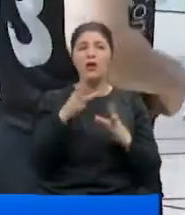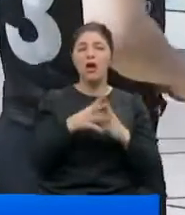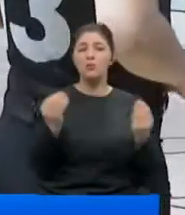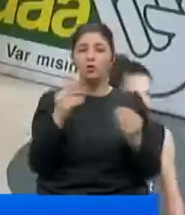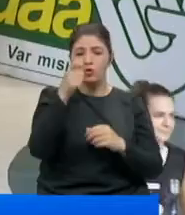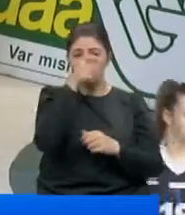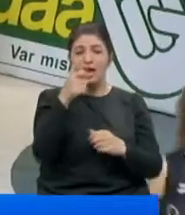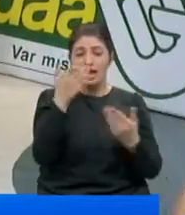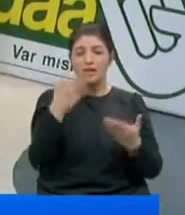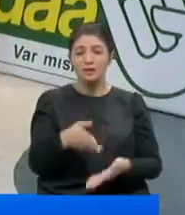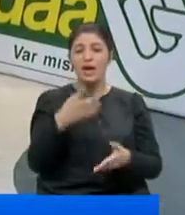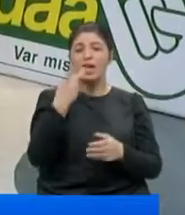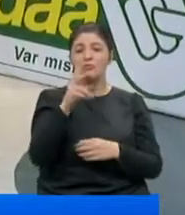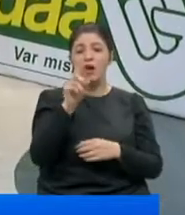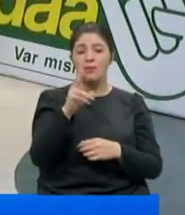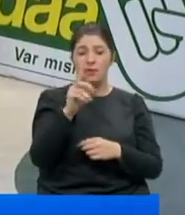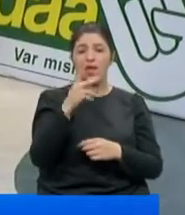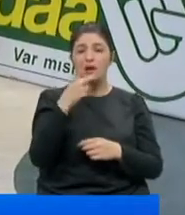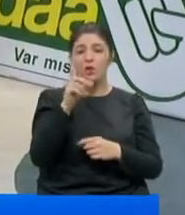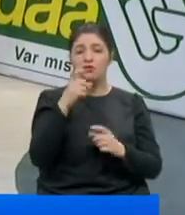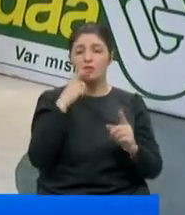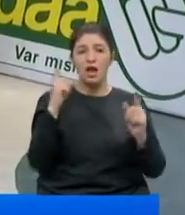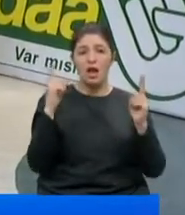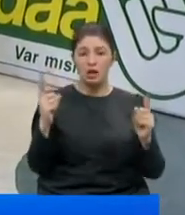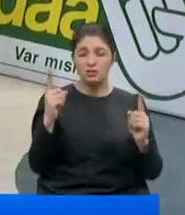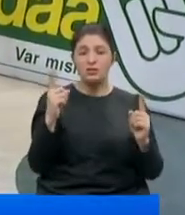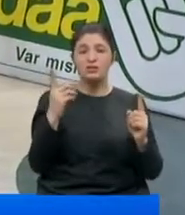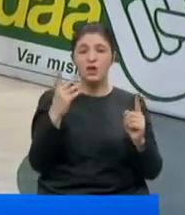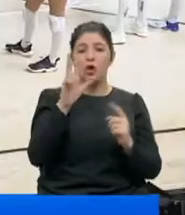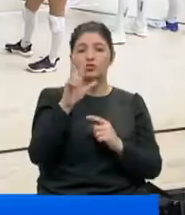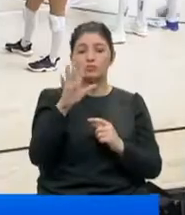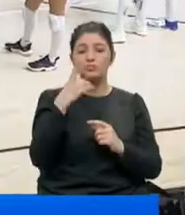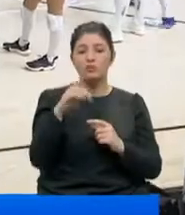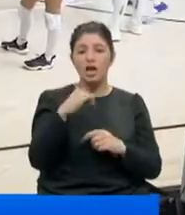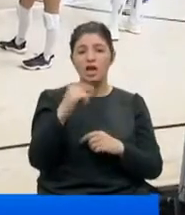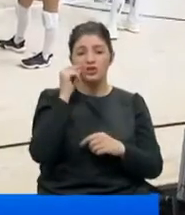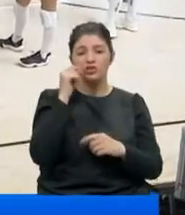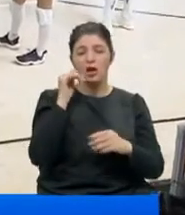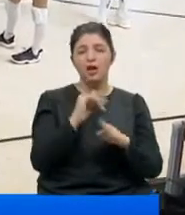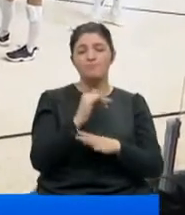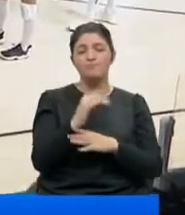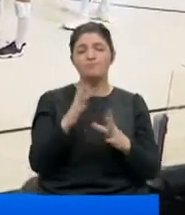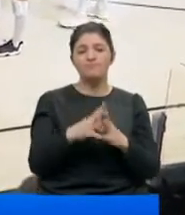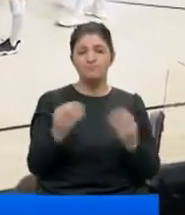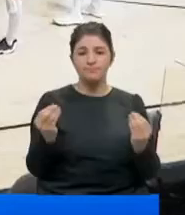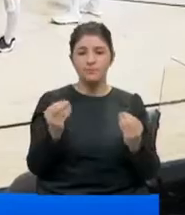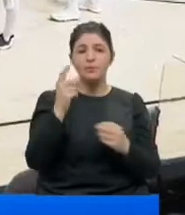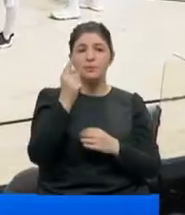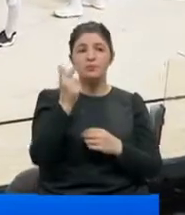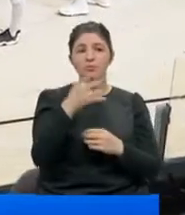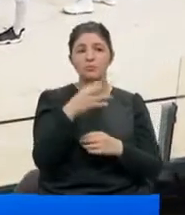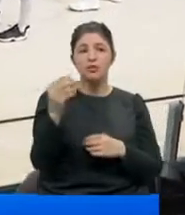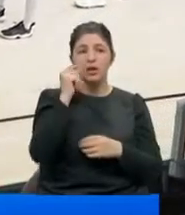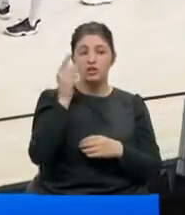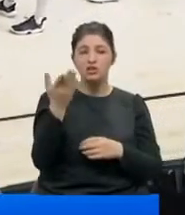kaybediyor. Türkiye'de ise 2015-2019 yılları arasında 35 bine yakın kişi yaşamını yitirdi. 1,5